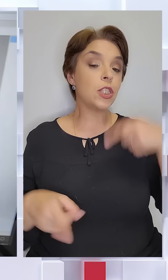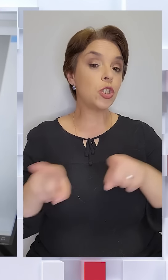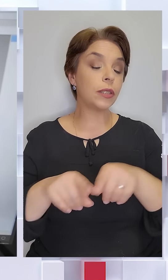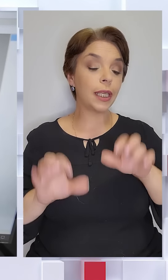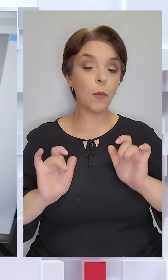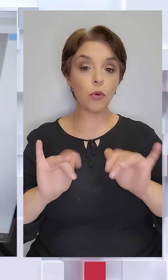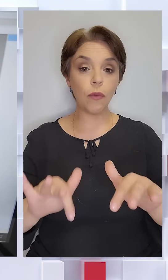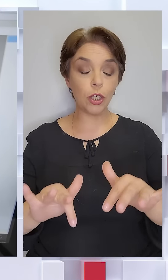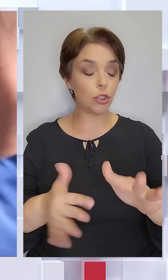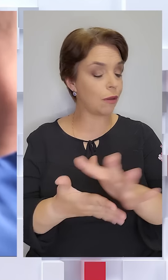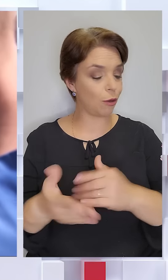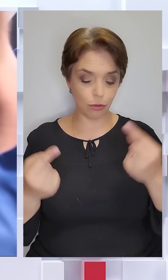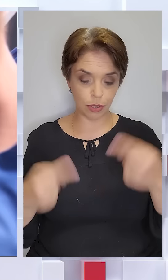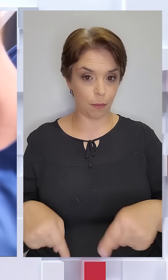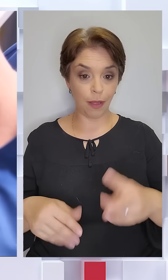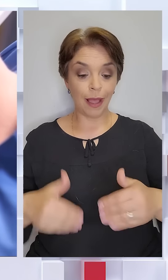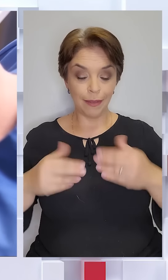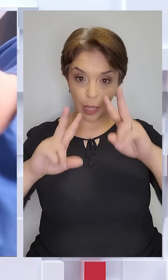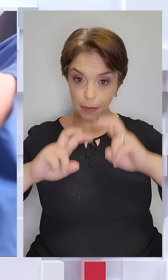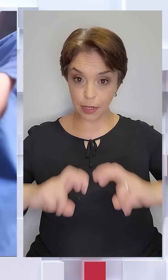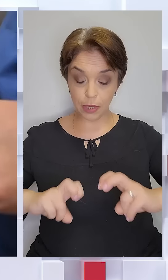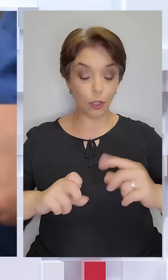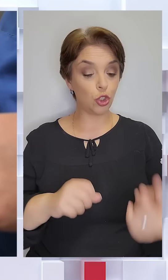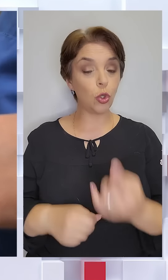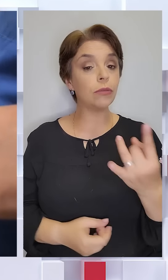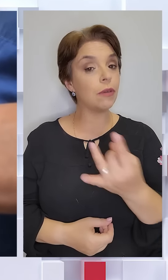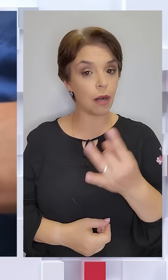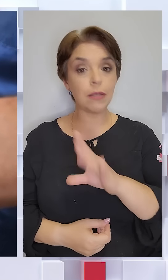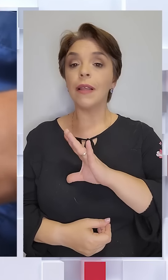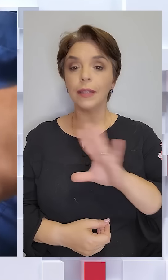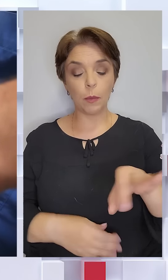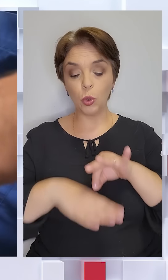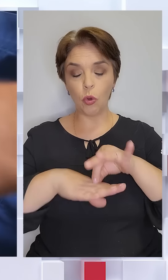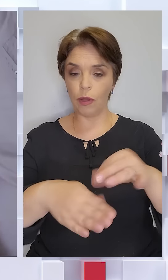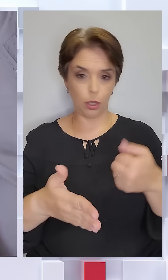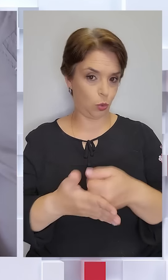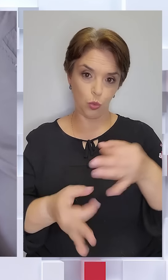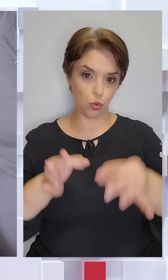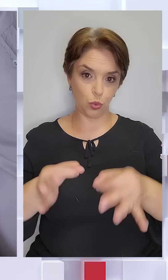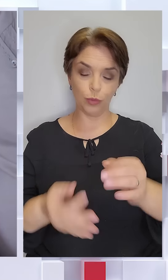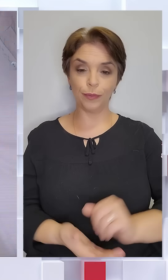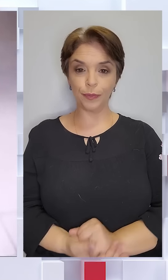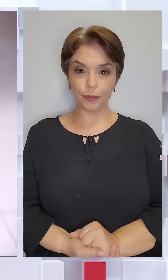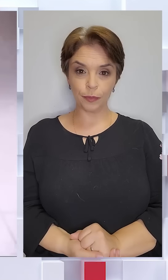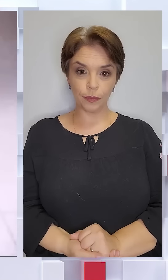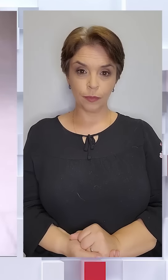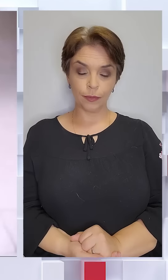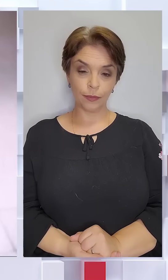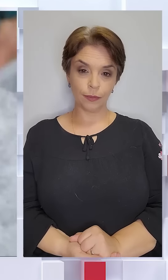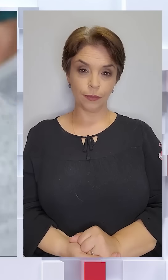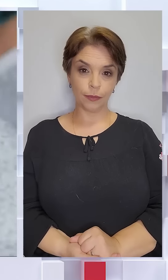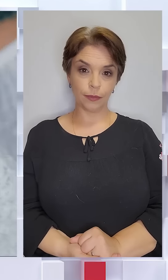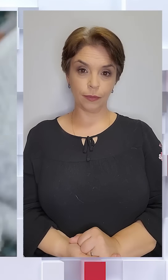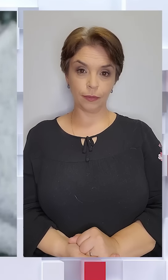такі провадження розсипалися на етапі слідства і жодного разу не були доведені до суду. Ірина Маркевич, Вікторія